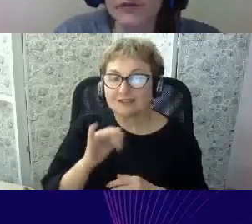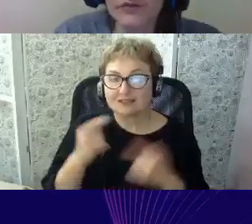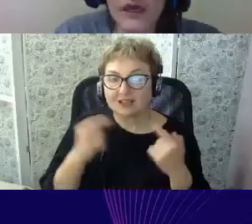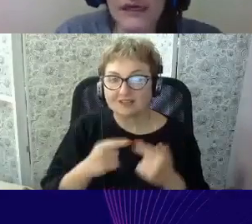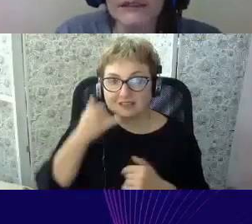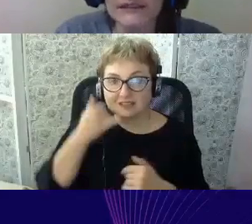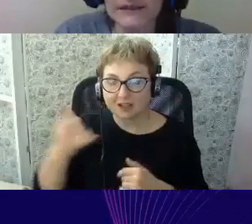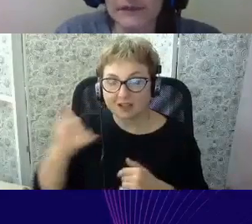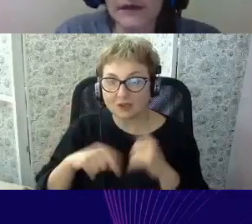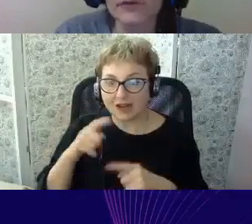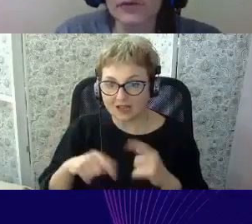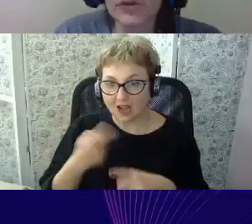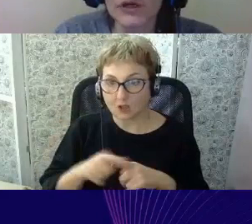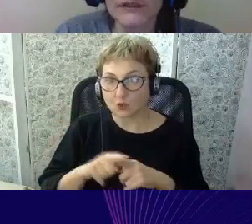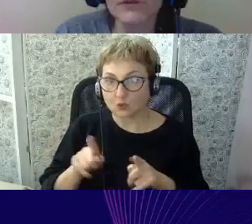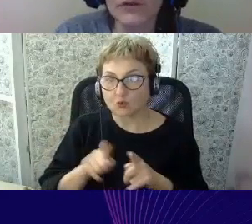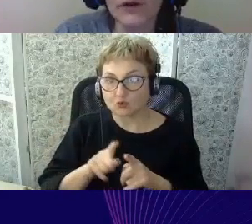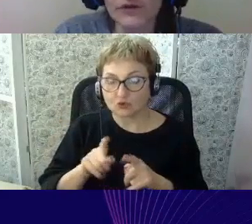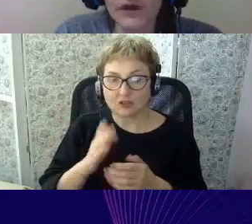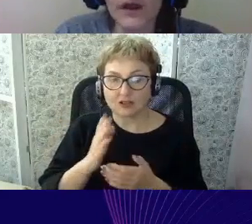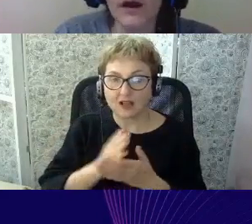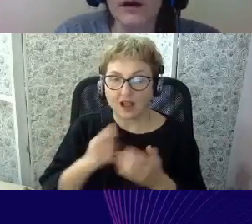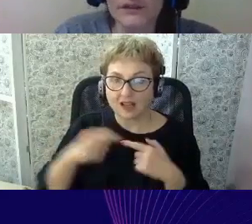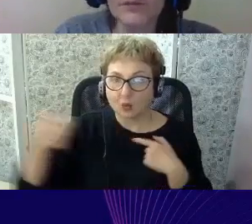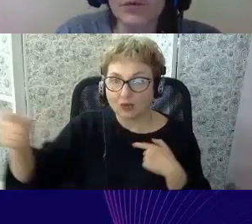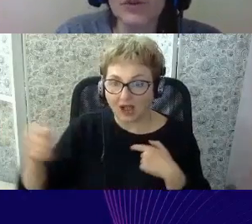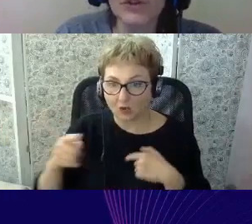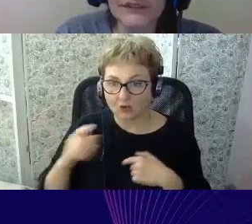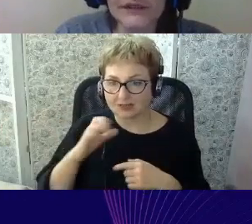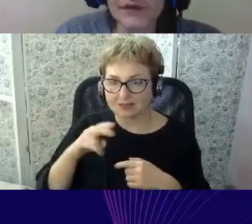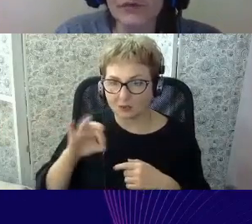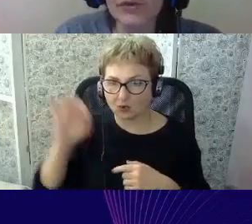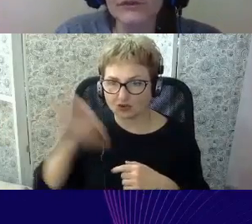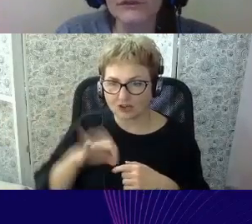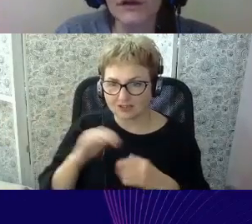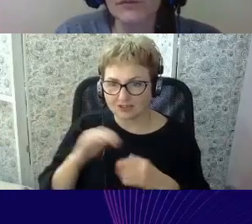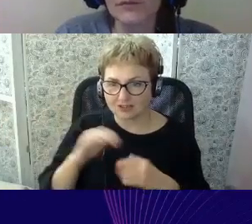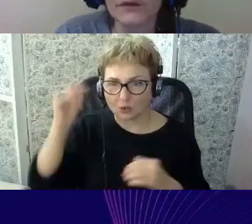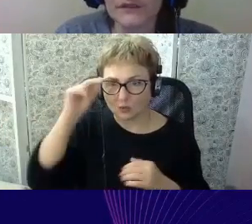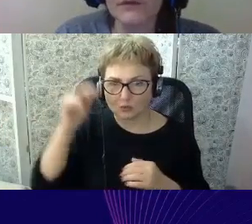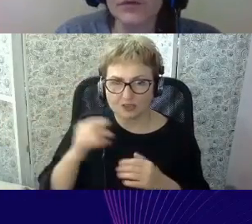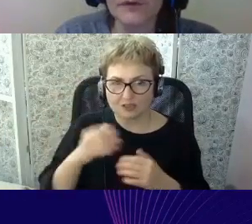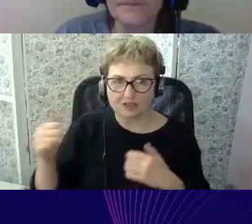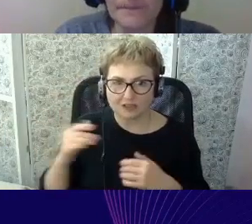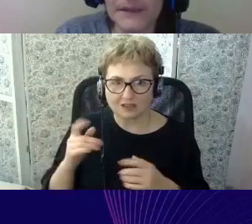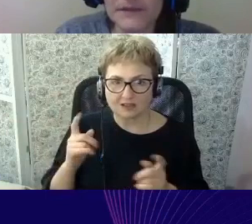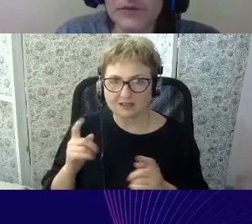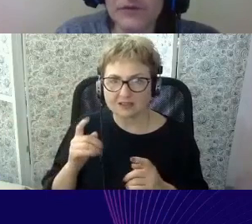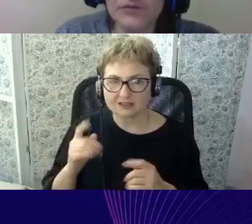соответственно, звонку родителям, да, которые тоже, находясь удаленно, а на СПО очень часто ребята учатся за рамками